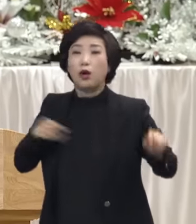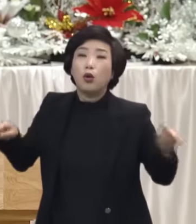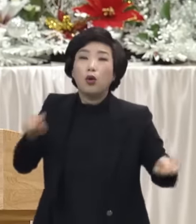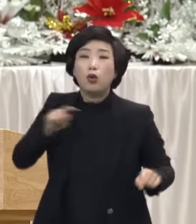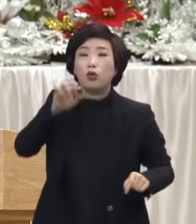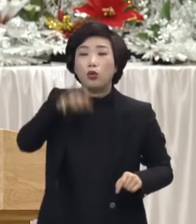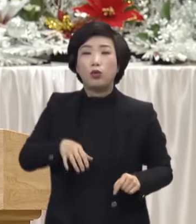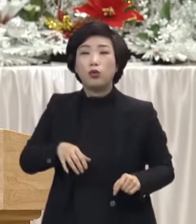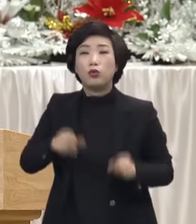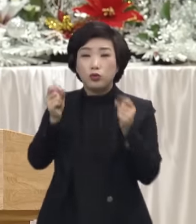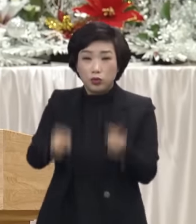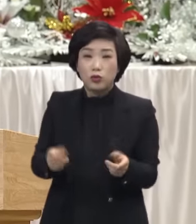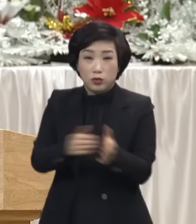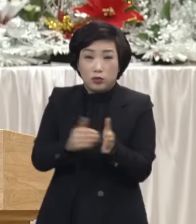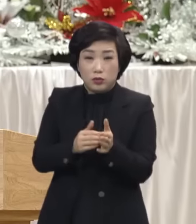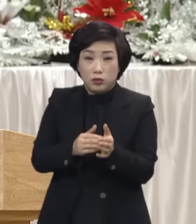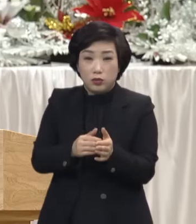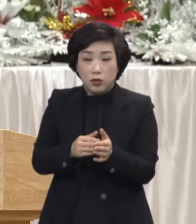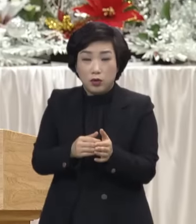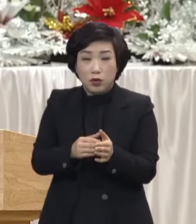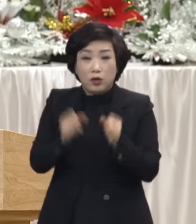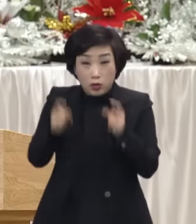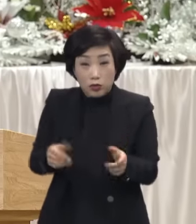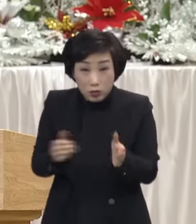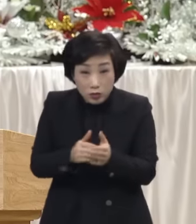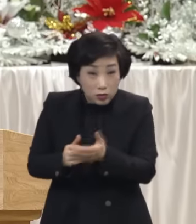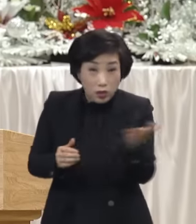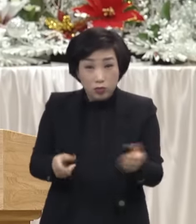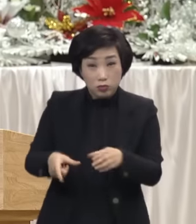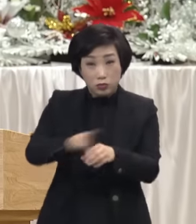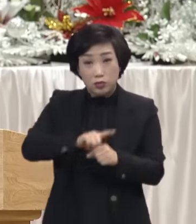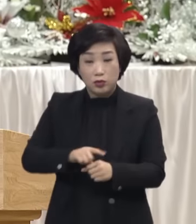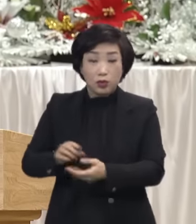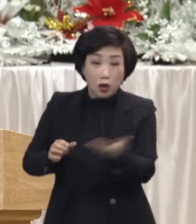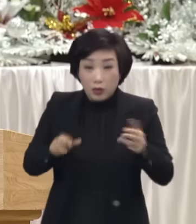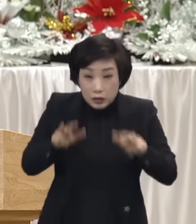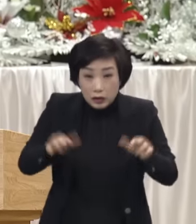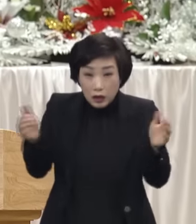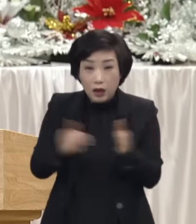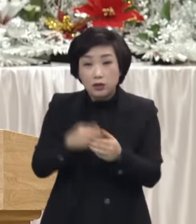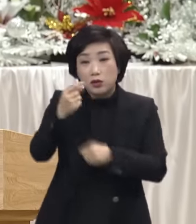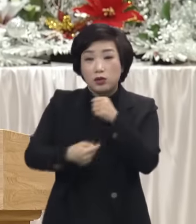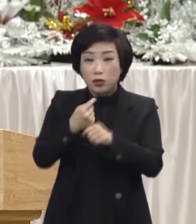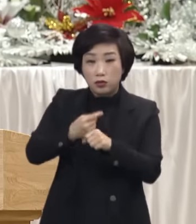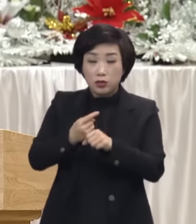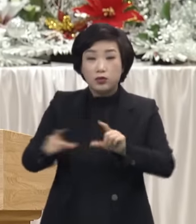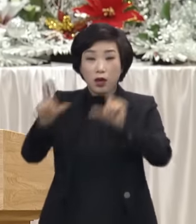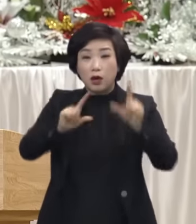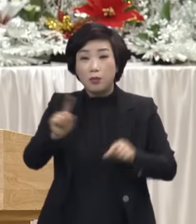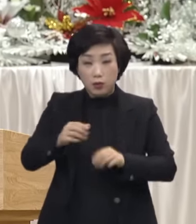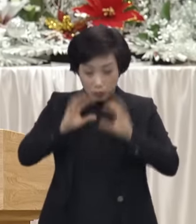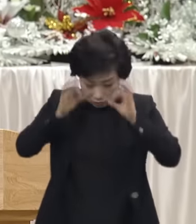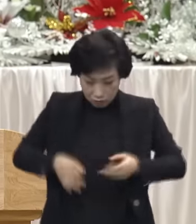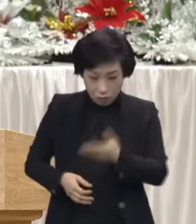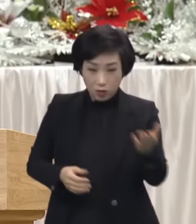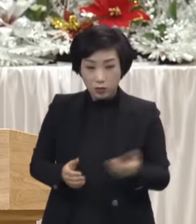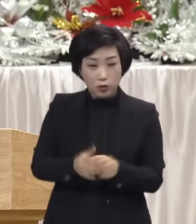다시 기회가 없네. 다시 기회가. 여러분이 어떻게 살아나냐 그 말이요. 이웃을 바라볼